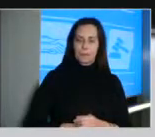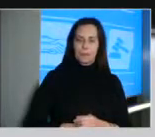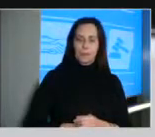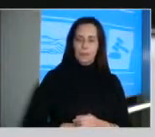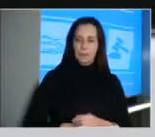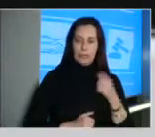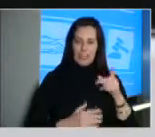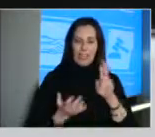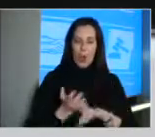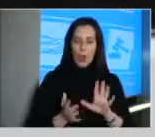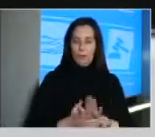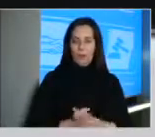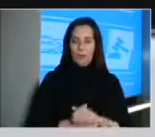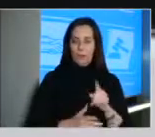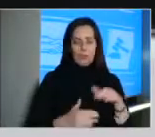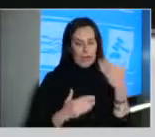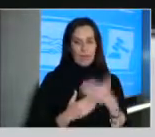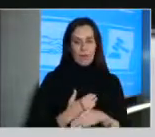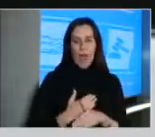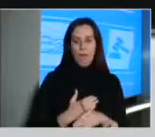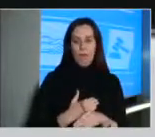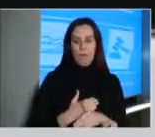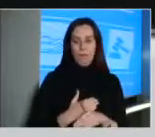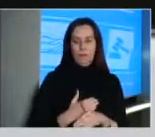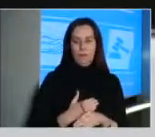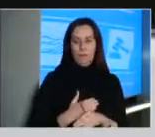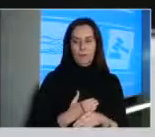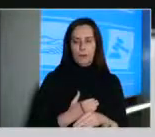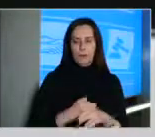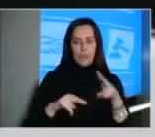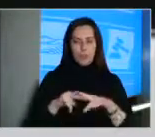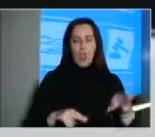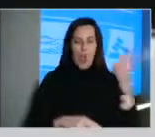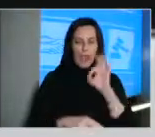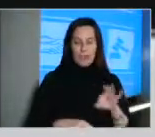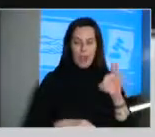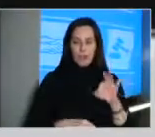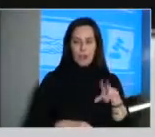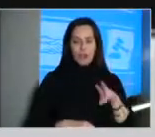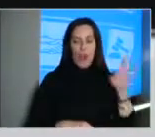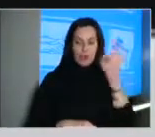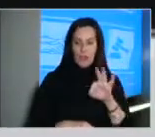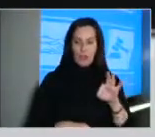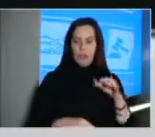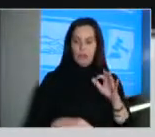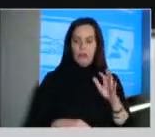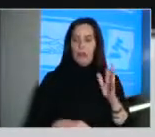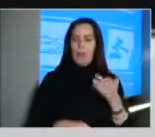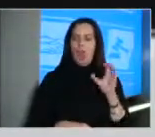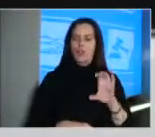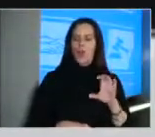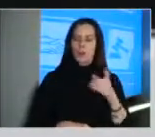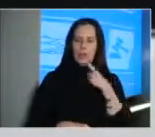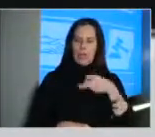זה נכון, זה נגמר. נשאר עדיין חלק מזה, זאת אומרת, יש עדיין היום, אז מה ההשקעות? בוא נדבר